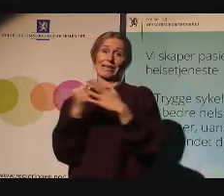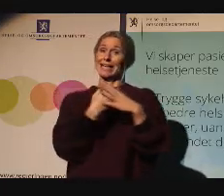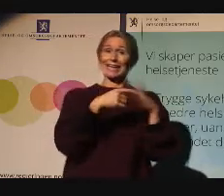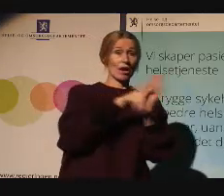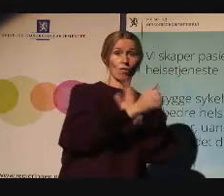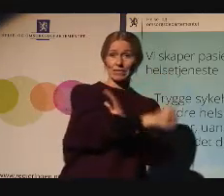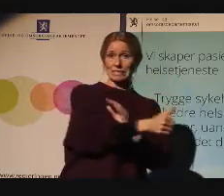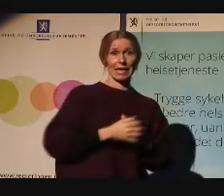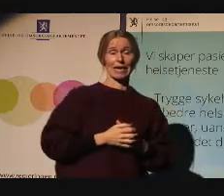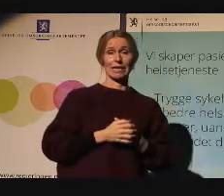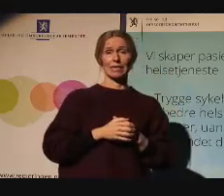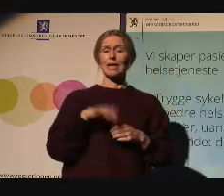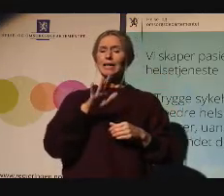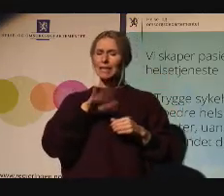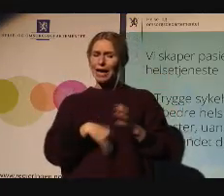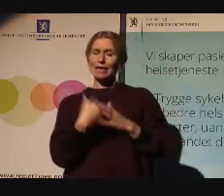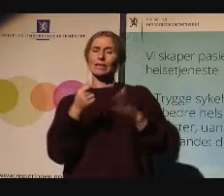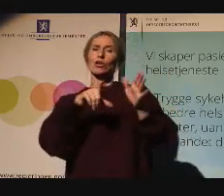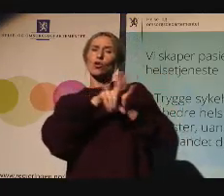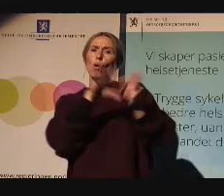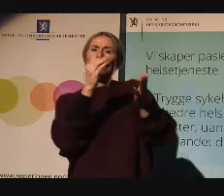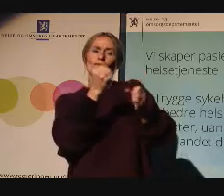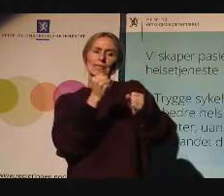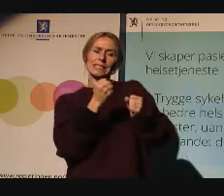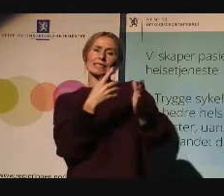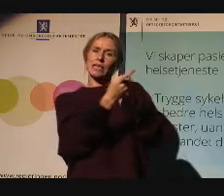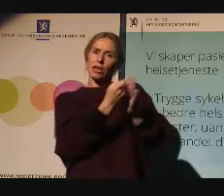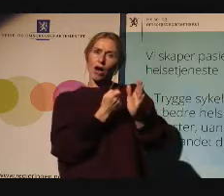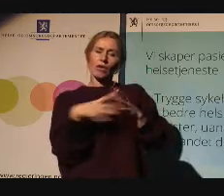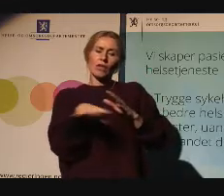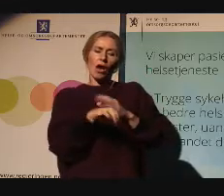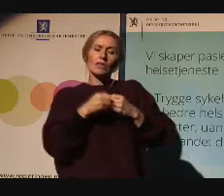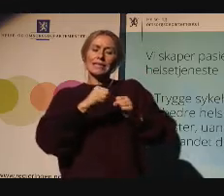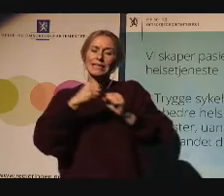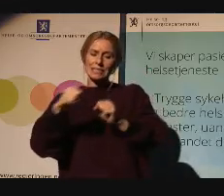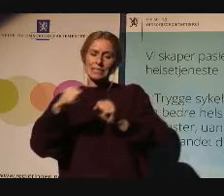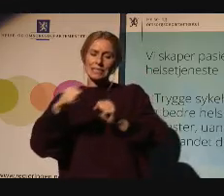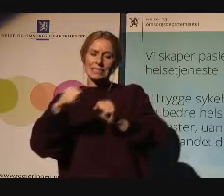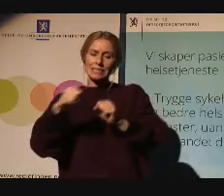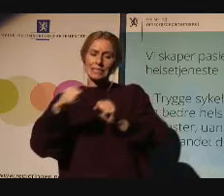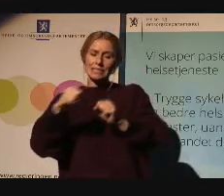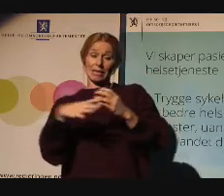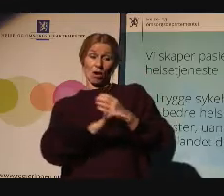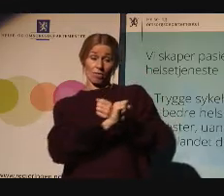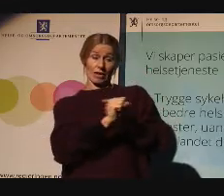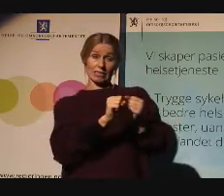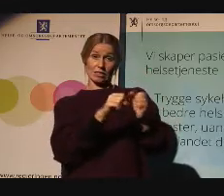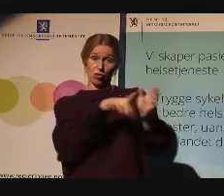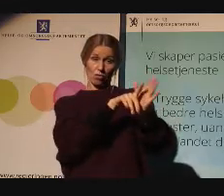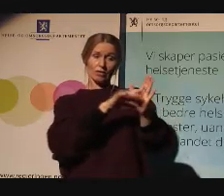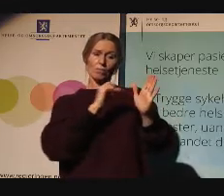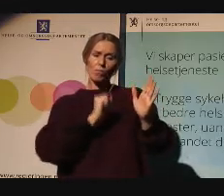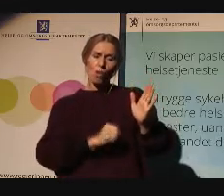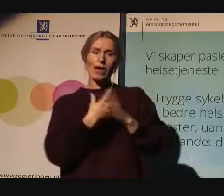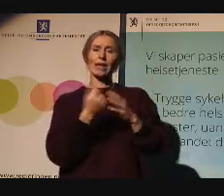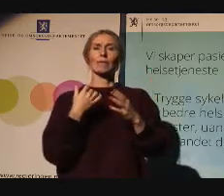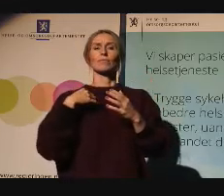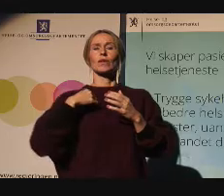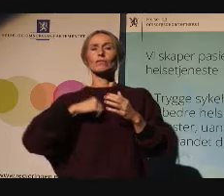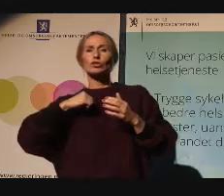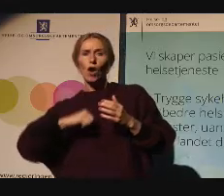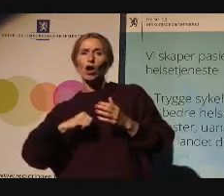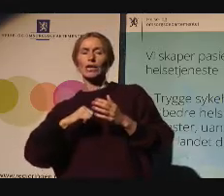også lovfestet et krav om at alle tjenester og tiltak etter barnevernsloven skal være forsvarlig når det gjelder innhold og omfang når tjenesten